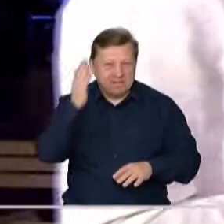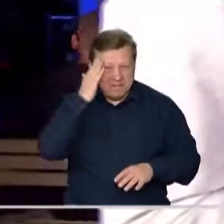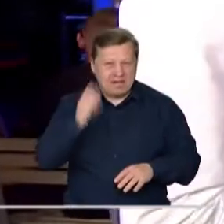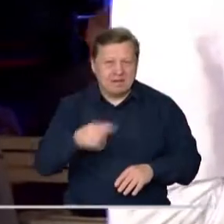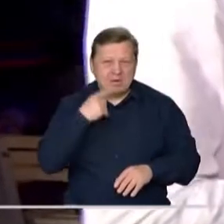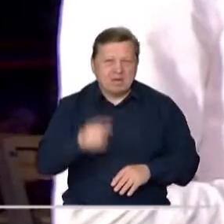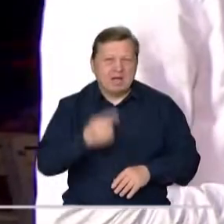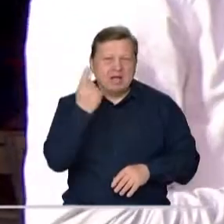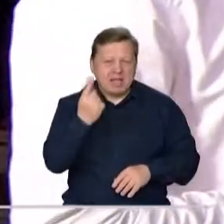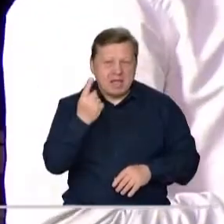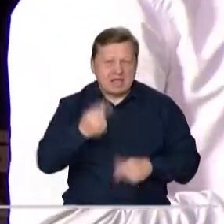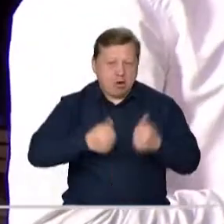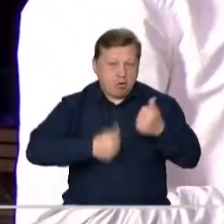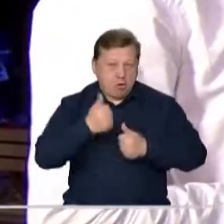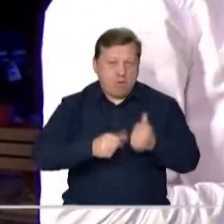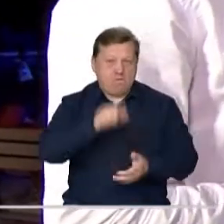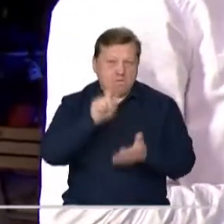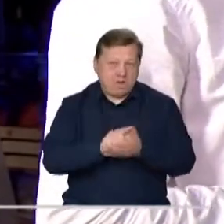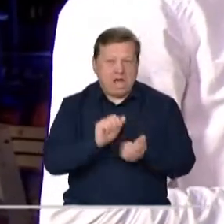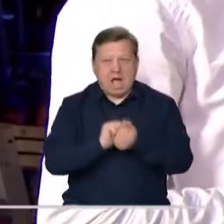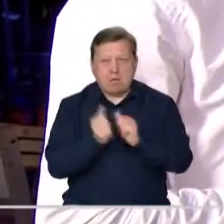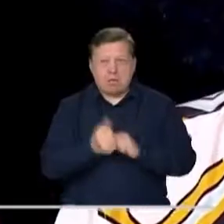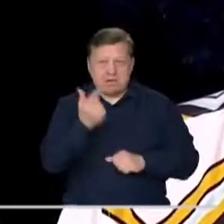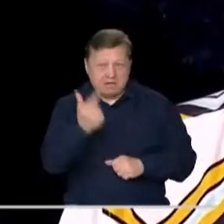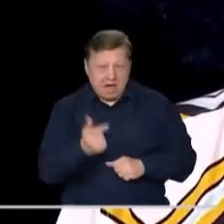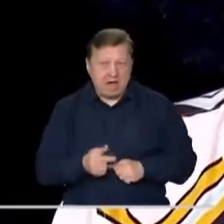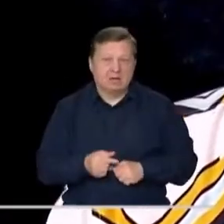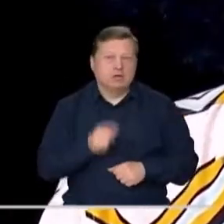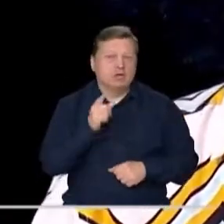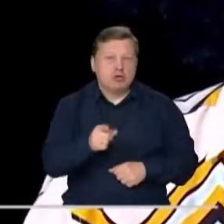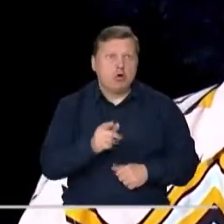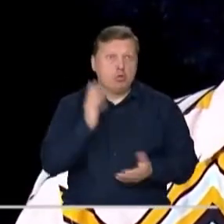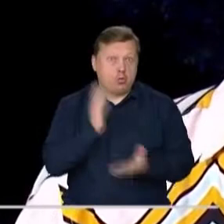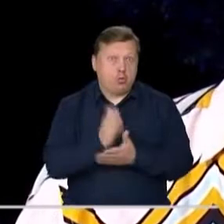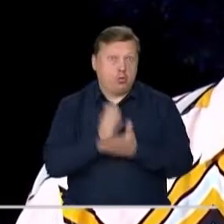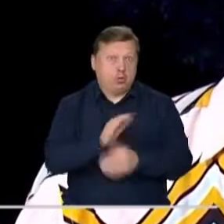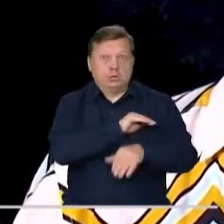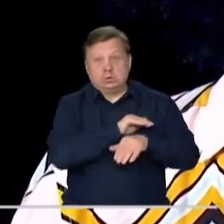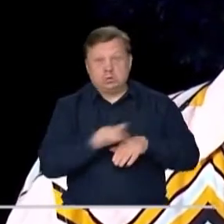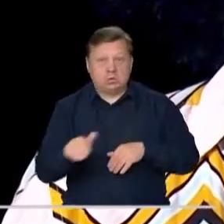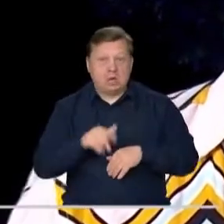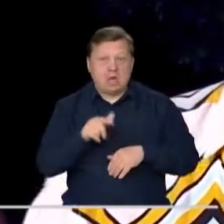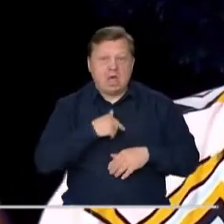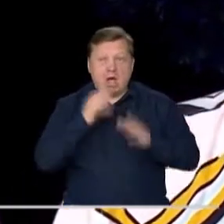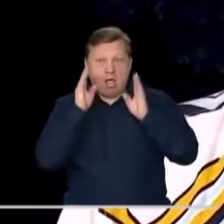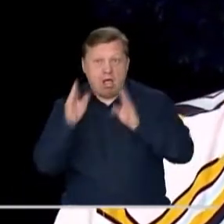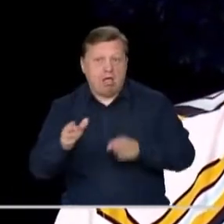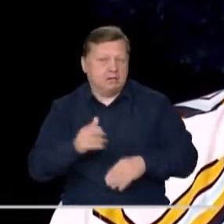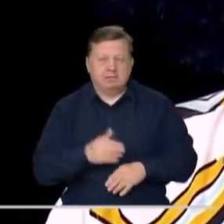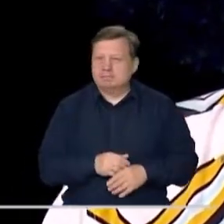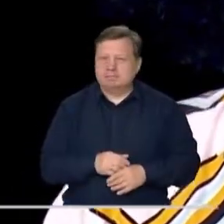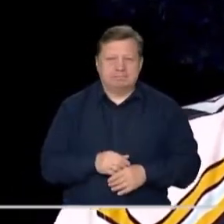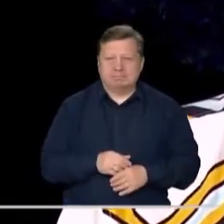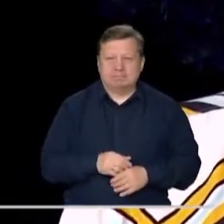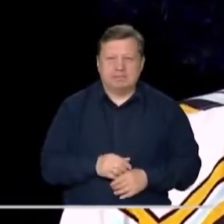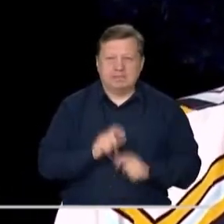wygranie jednego konkursu czy dwóch jeszcze nie powoduje, że będziemy się tym zajmowali przez